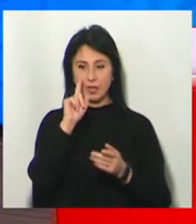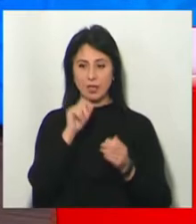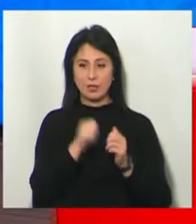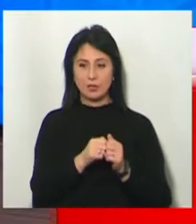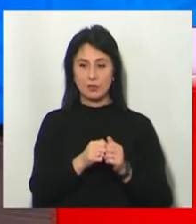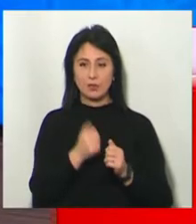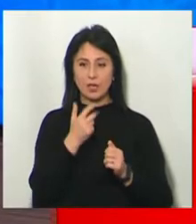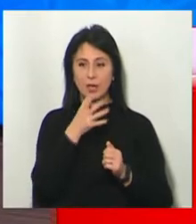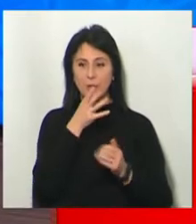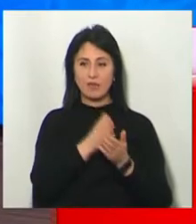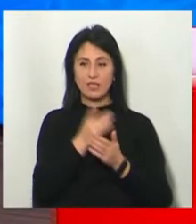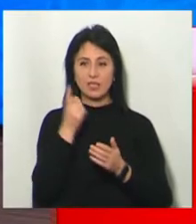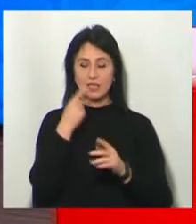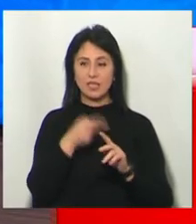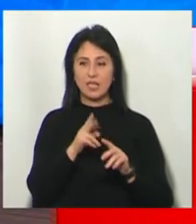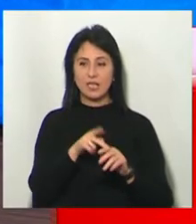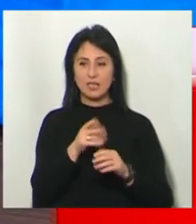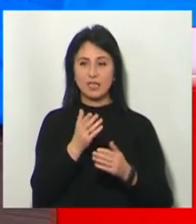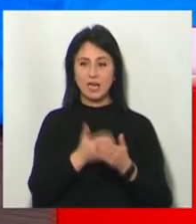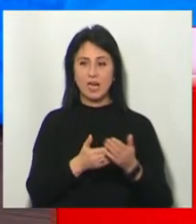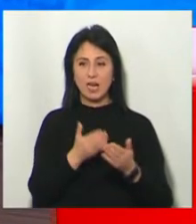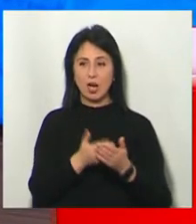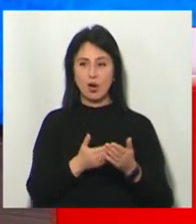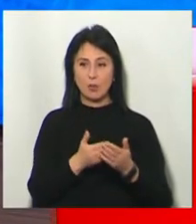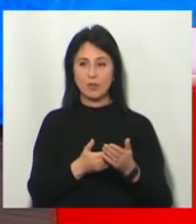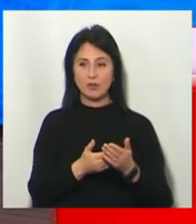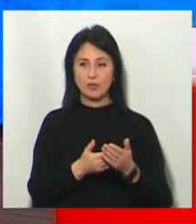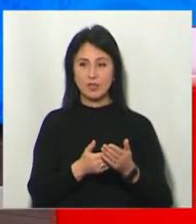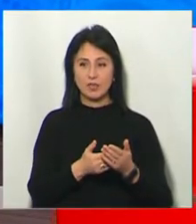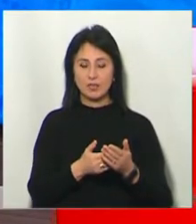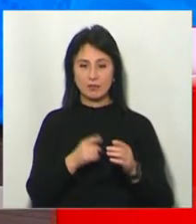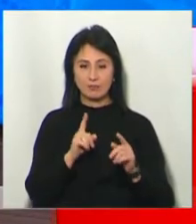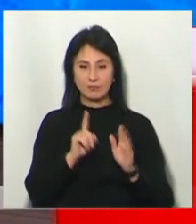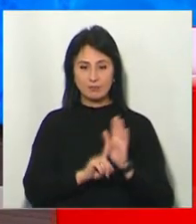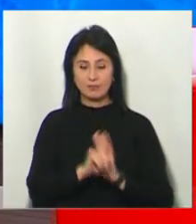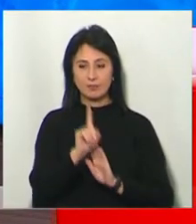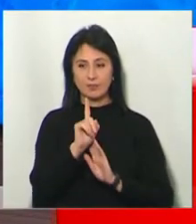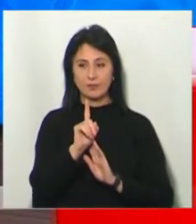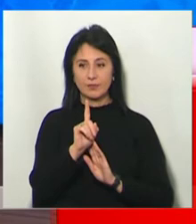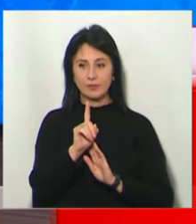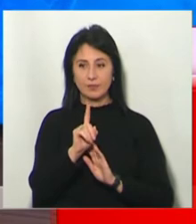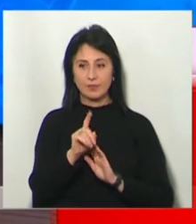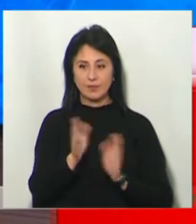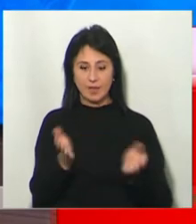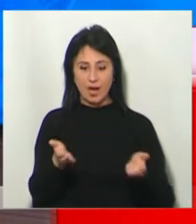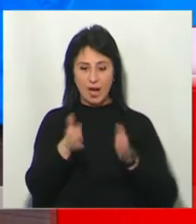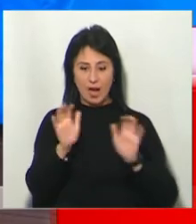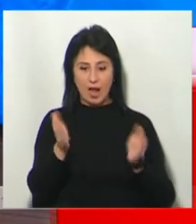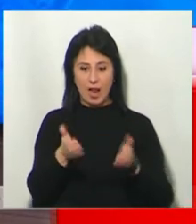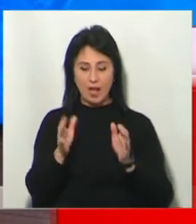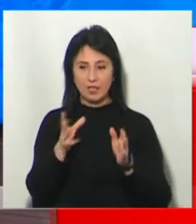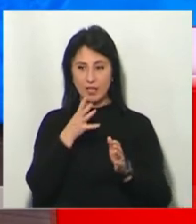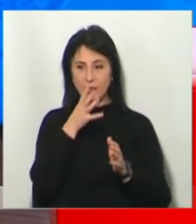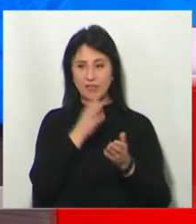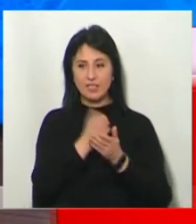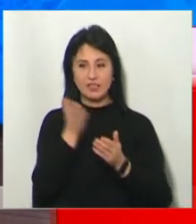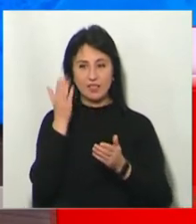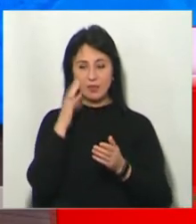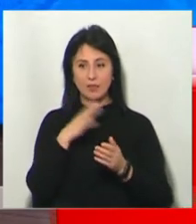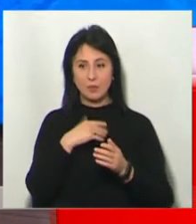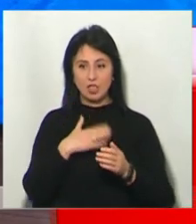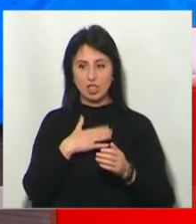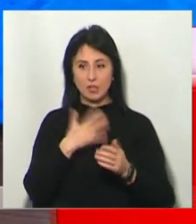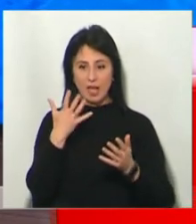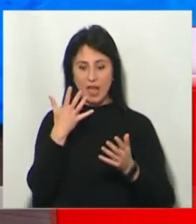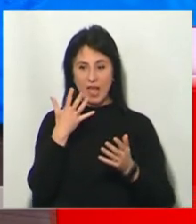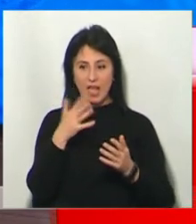გახსოვთ მრავალი წლის წინ ეს რეკომენდაციები დაიბადა კალათებთან ერთად და მრავალი წლის წინ, როდესაც მე